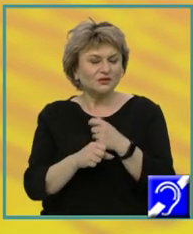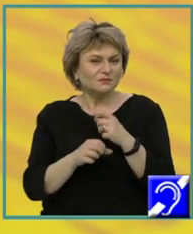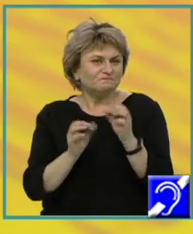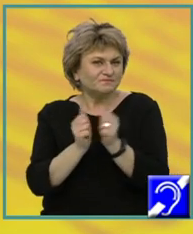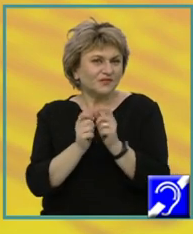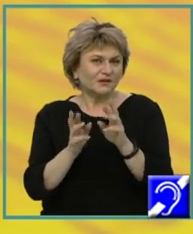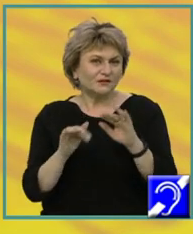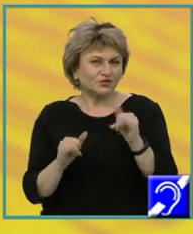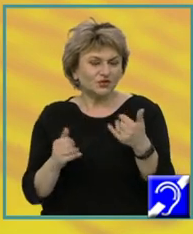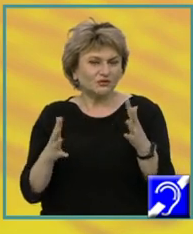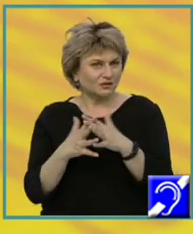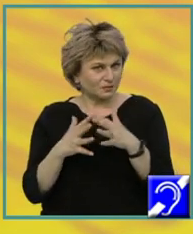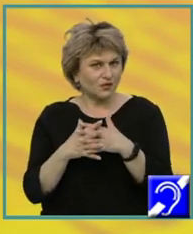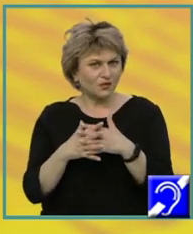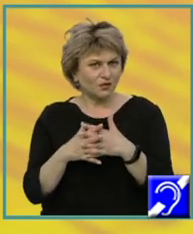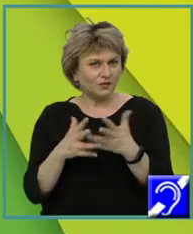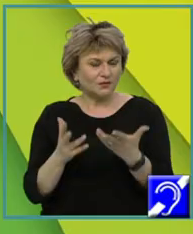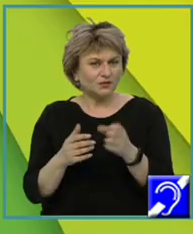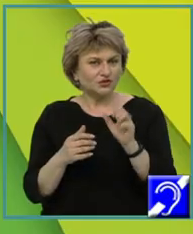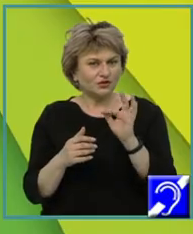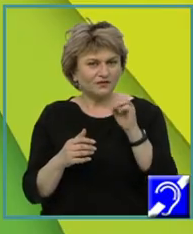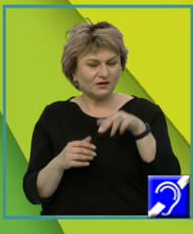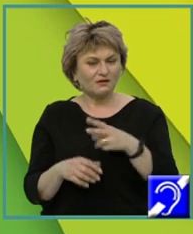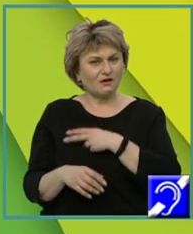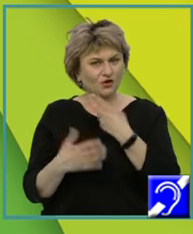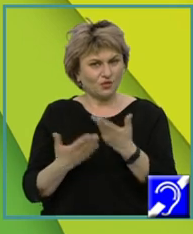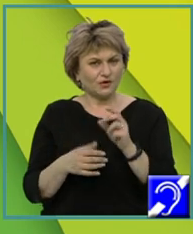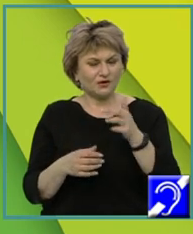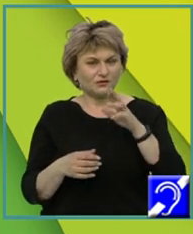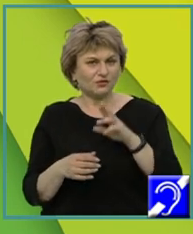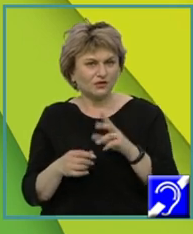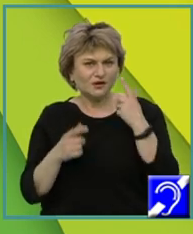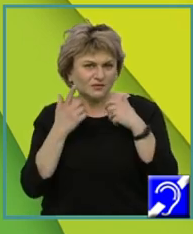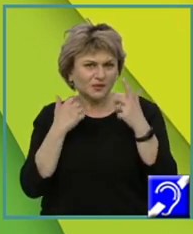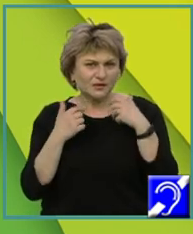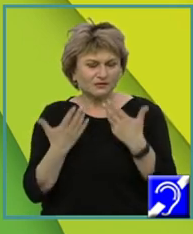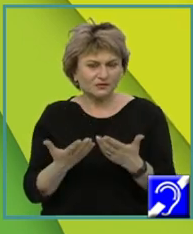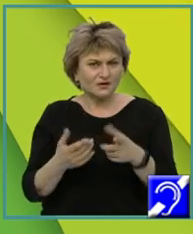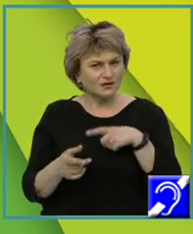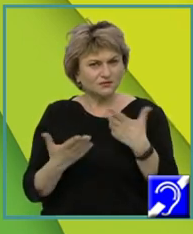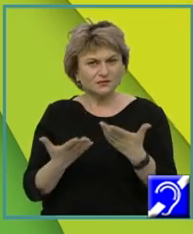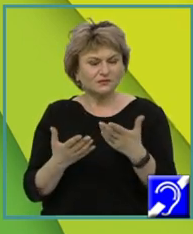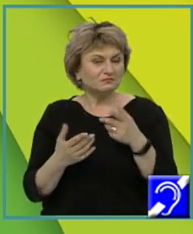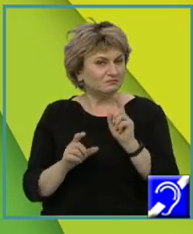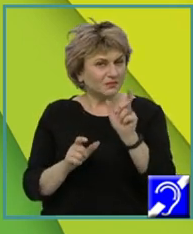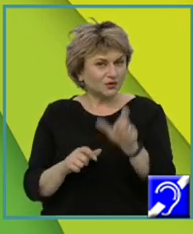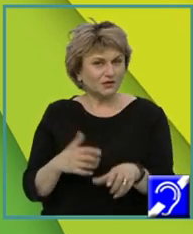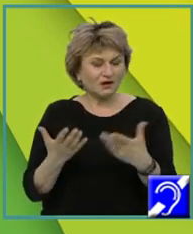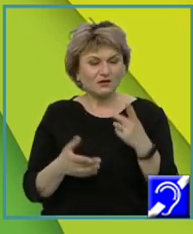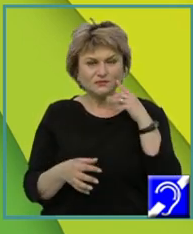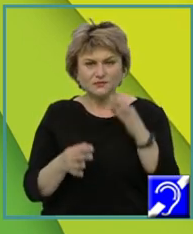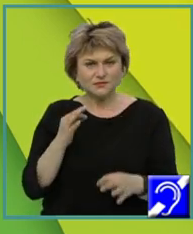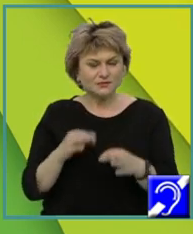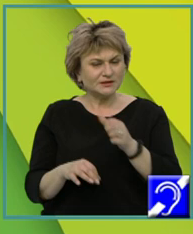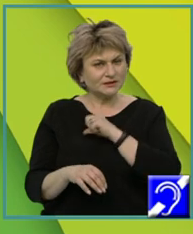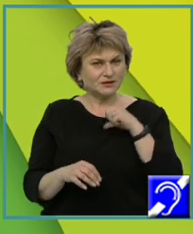dar și Războiul Ștefan gheorghidiu eroul narator experimentator Este cel care se analizează